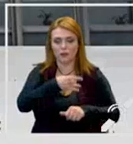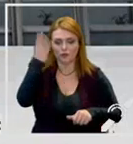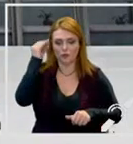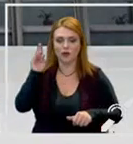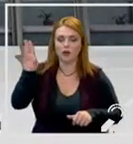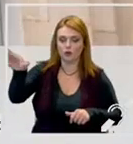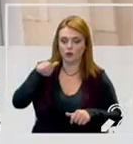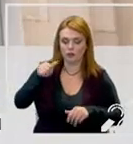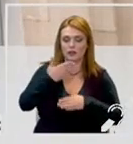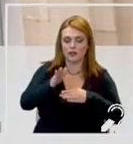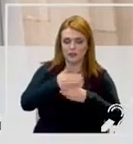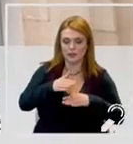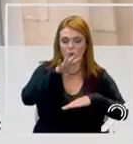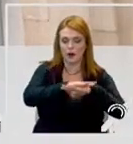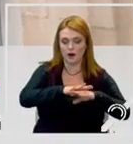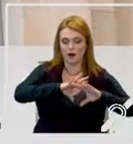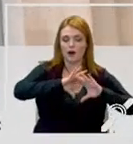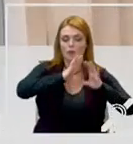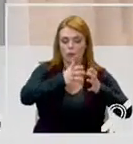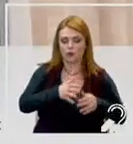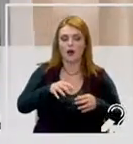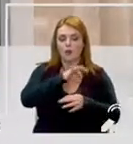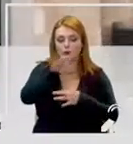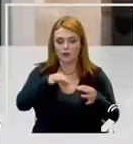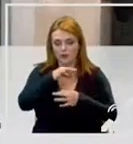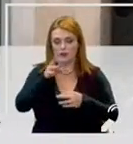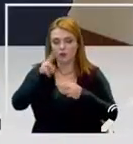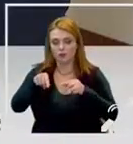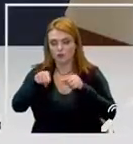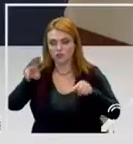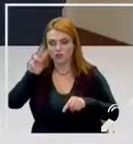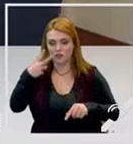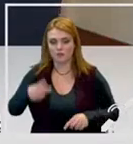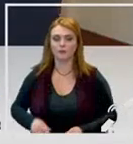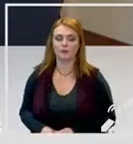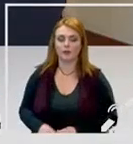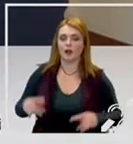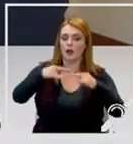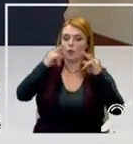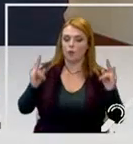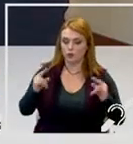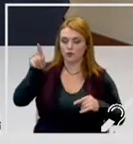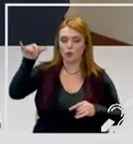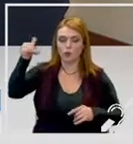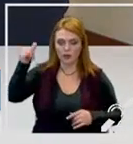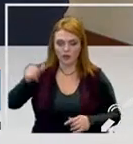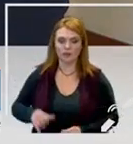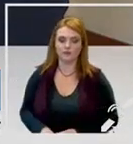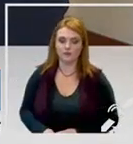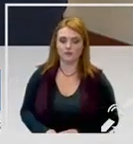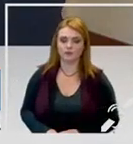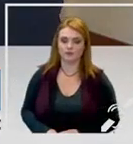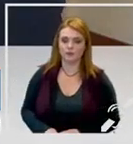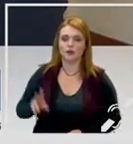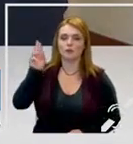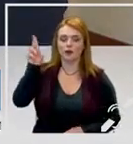de la Banca Mondială. Termenul de implementare a proiectului este de 2 ani și jumătate. Podul de la Ungheni, pe care